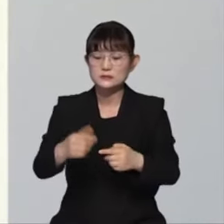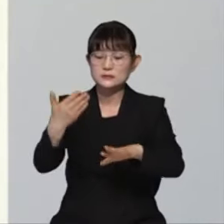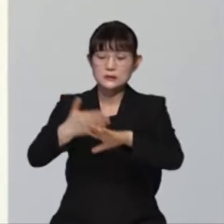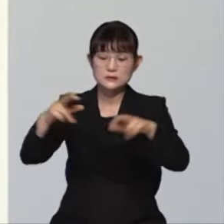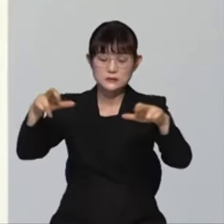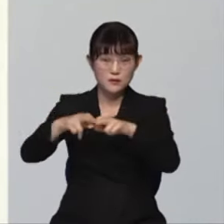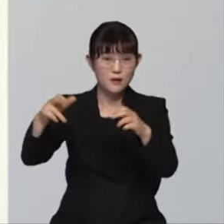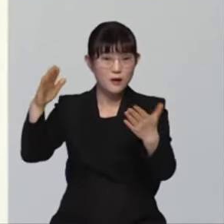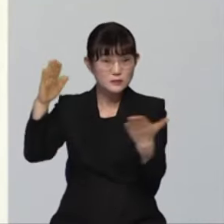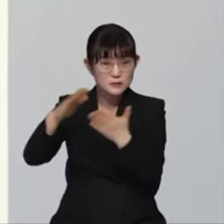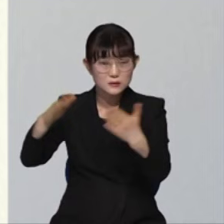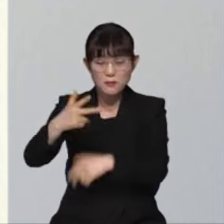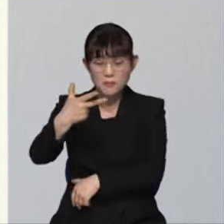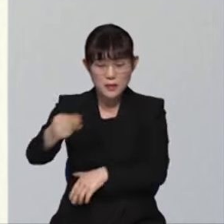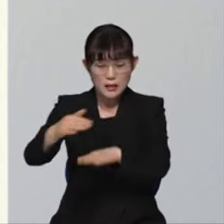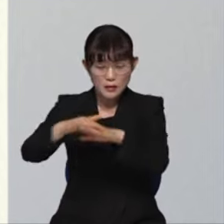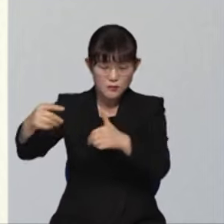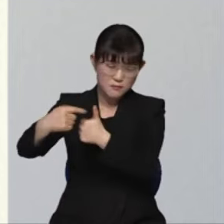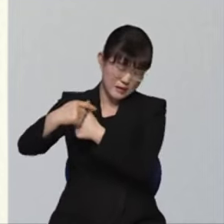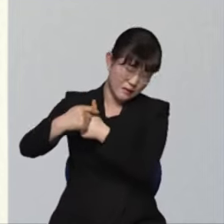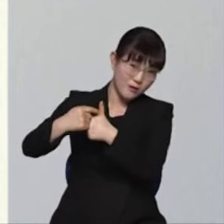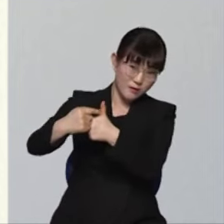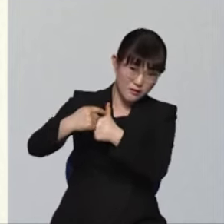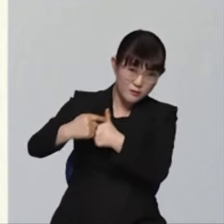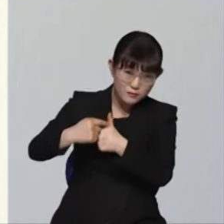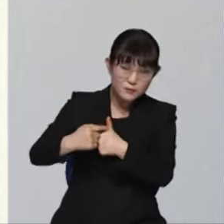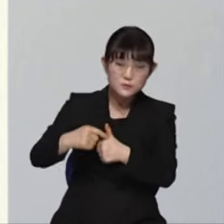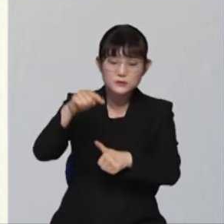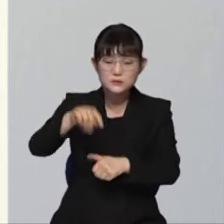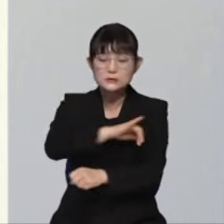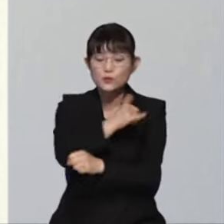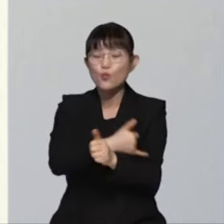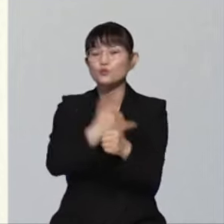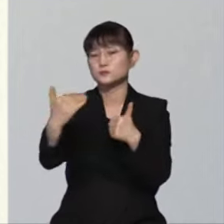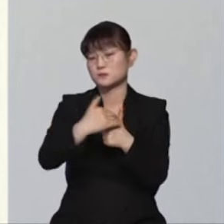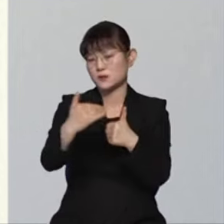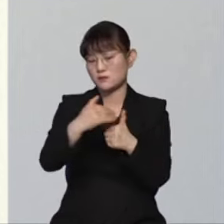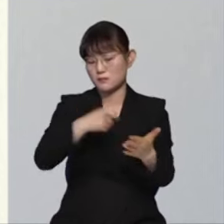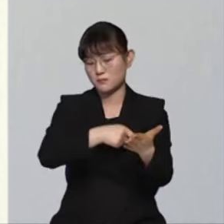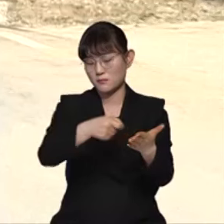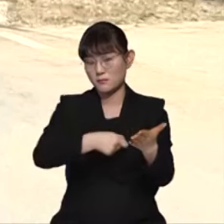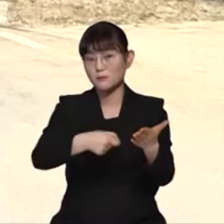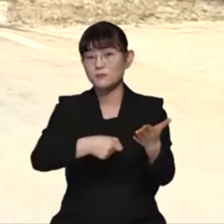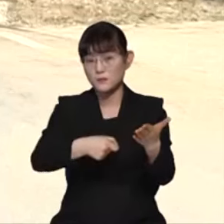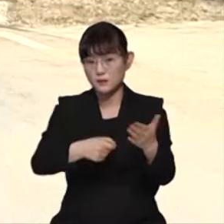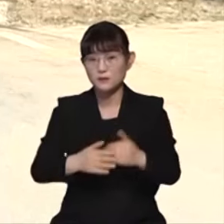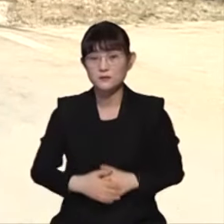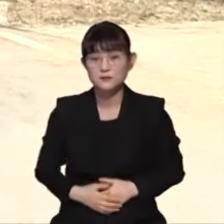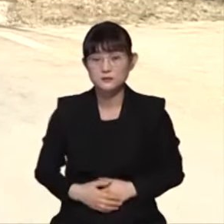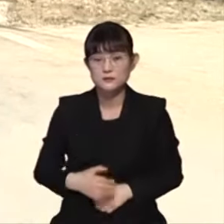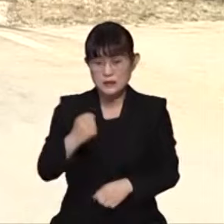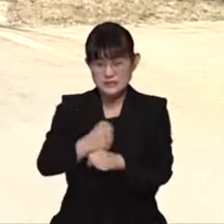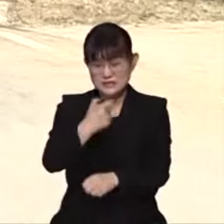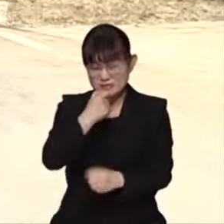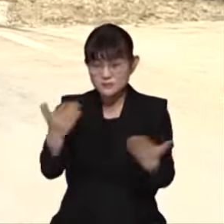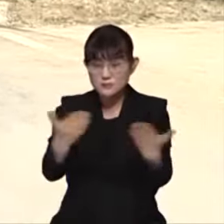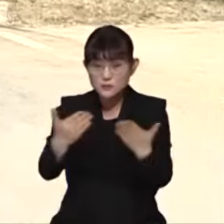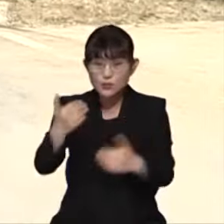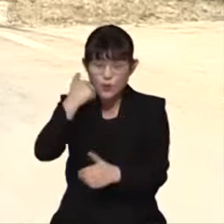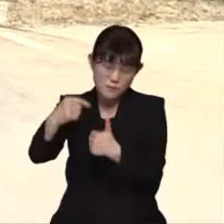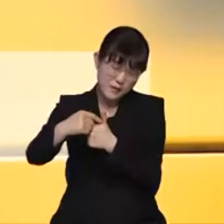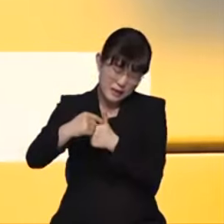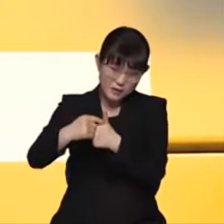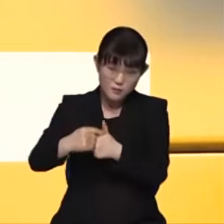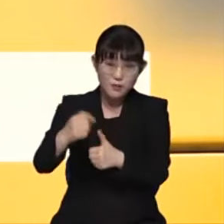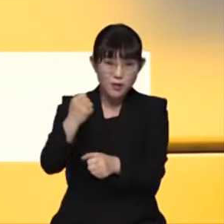학생의 배변 처리를 돕게끔 했다는 내용으로 A군은 이를 인권침해라고 표현했습니다. 하기 싫은 일을 누군가의 강요에